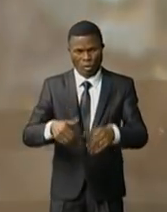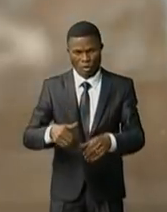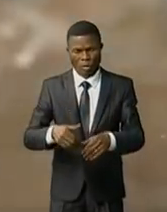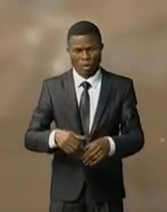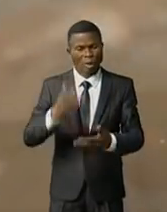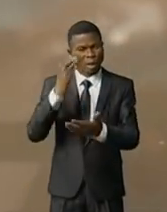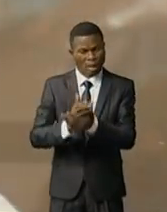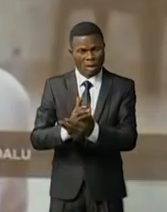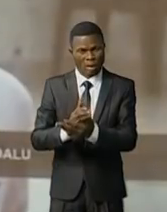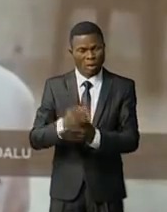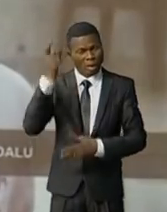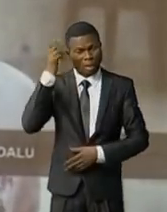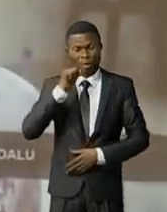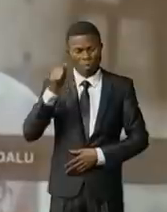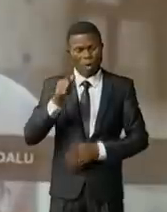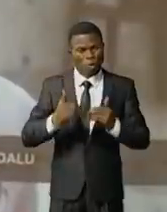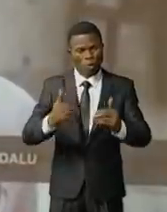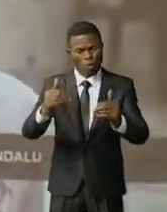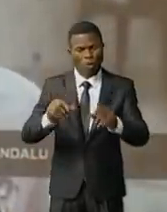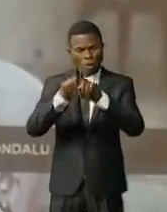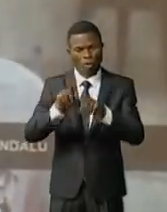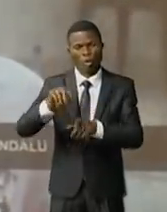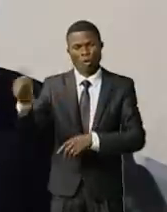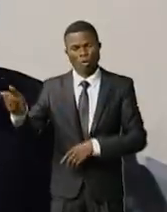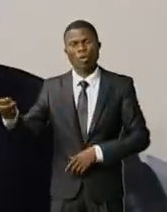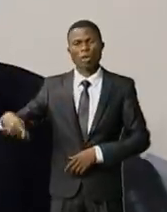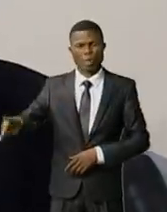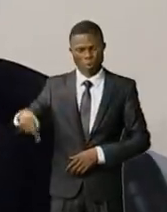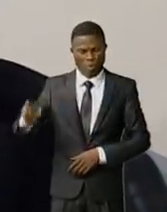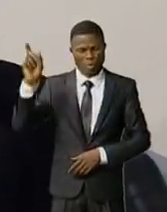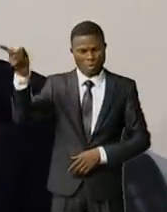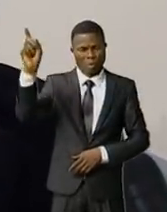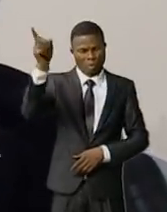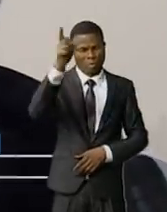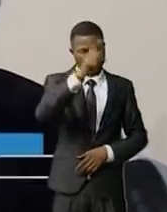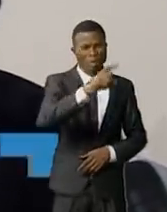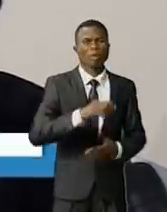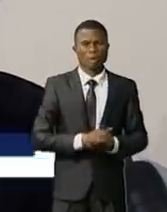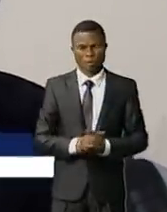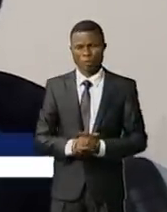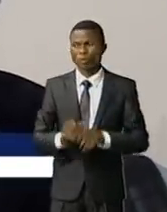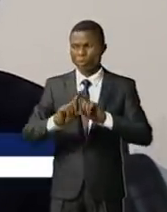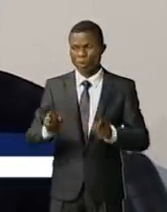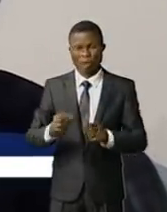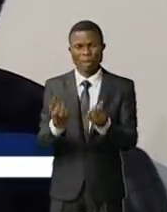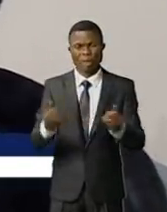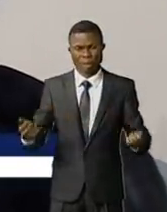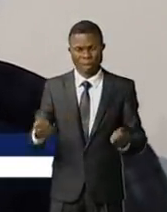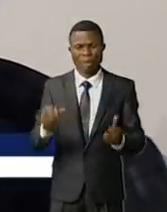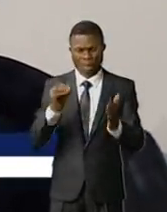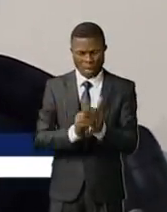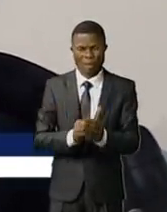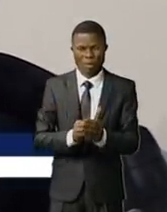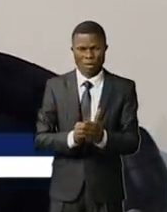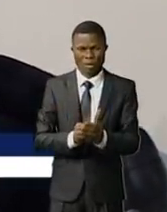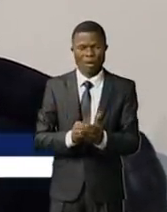pas se limiter seulement à Kinshasa. On a le projet d'aller encore même dans les provinces. Mais c'est eux qui vont prendre encore même